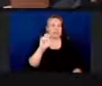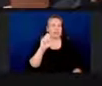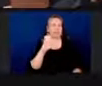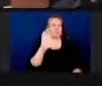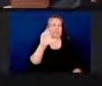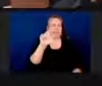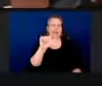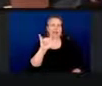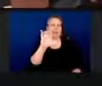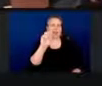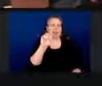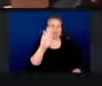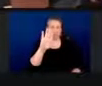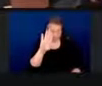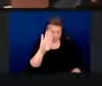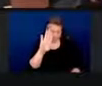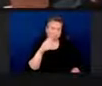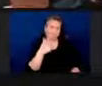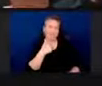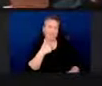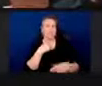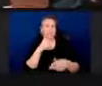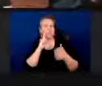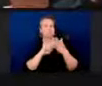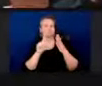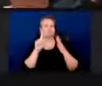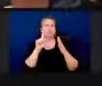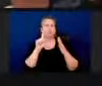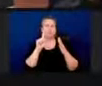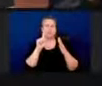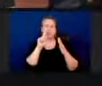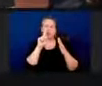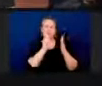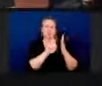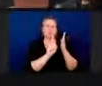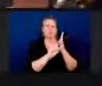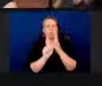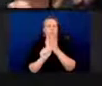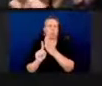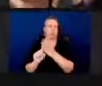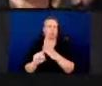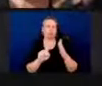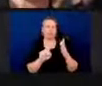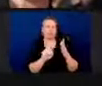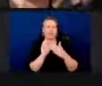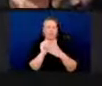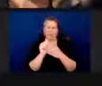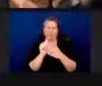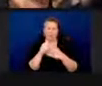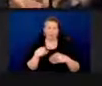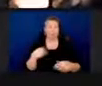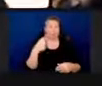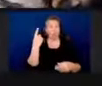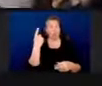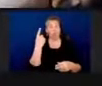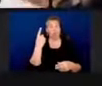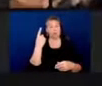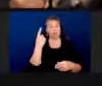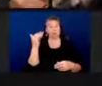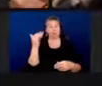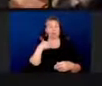أنا اسمي أليكس كليكوم. إحدى الأشياء التي أنا مهتمة بها هي